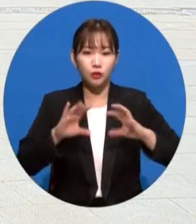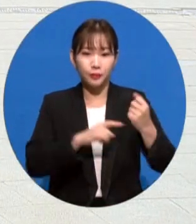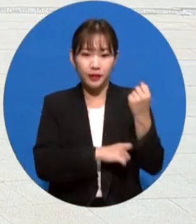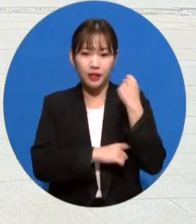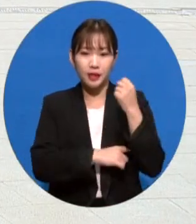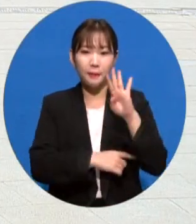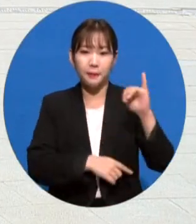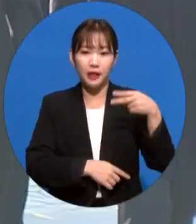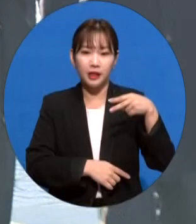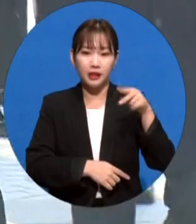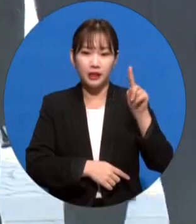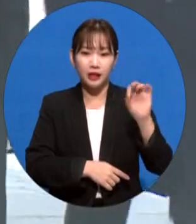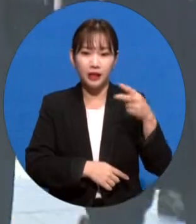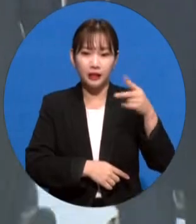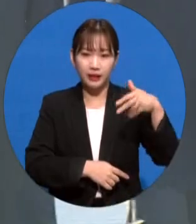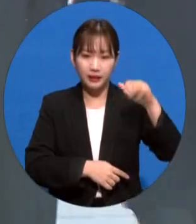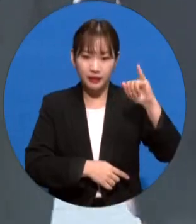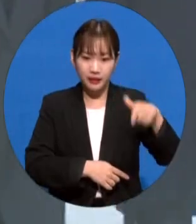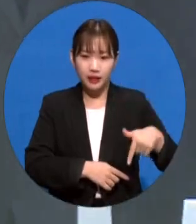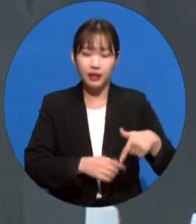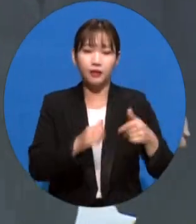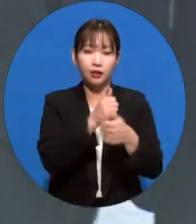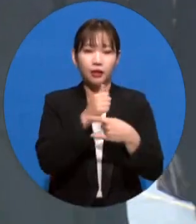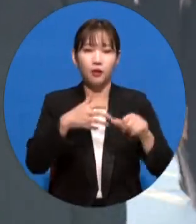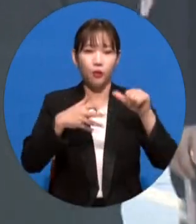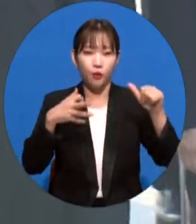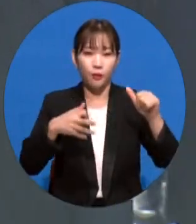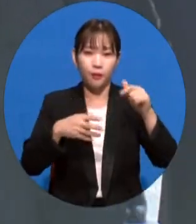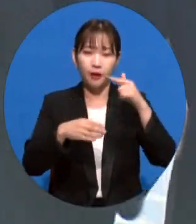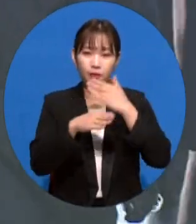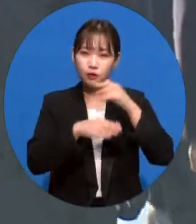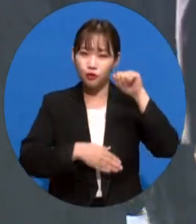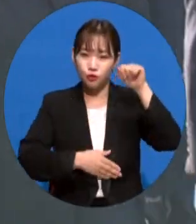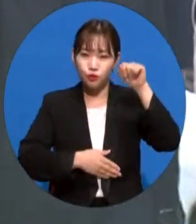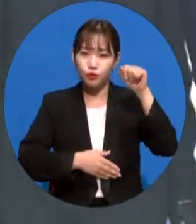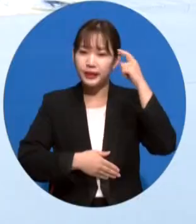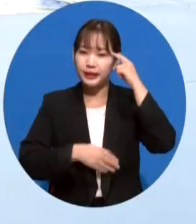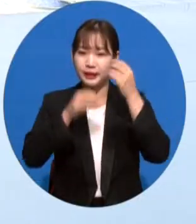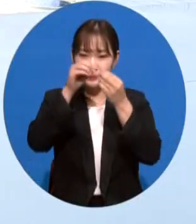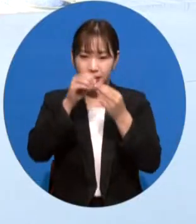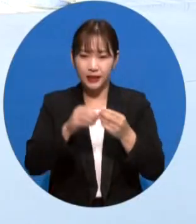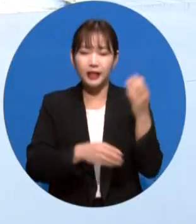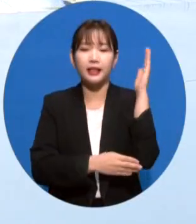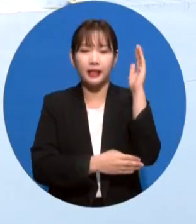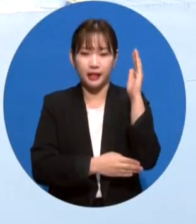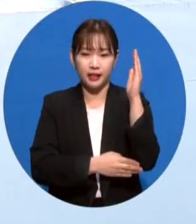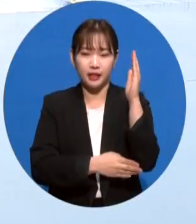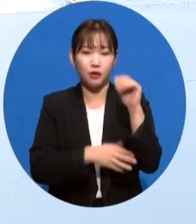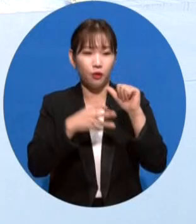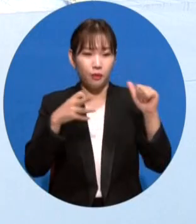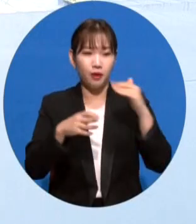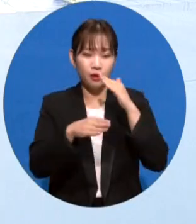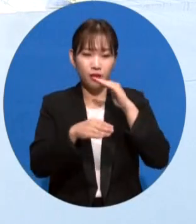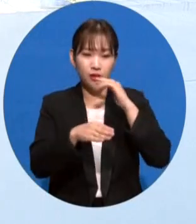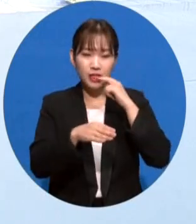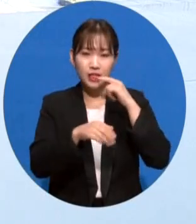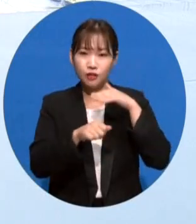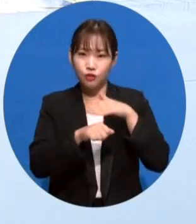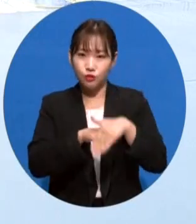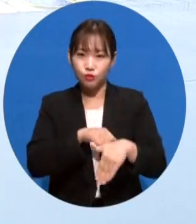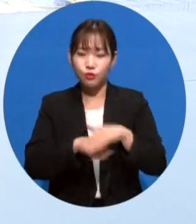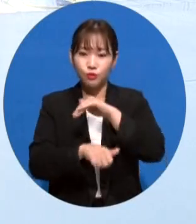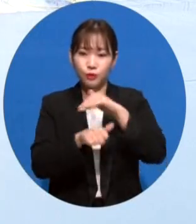국민의힘 비상대책위원회는 5.18 민주화운동 정신 계승을 거듭 강조했습니다. 5.18 민주묘지 참배에